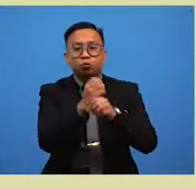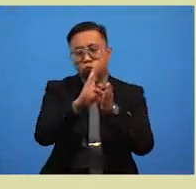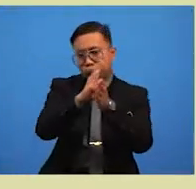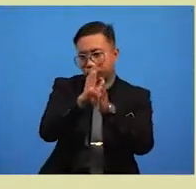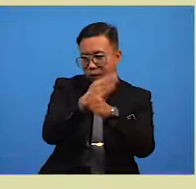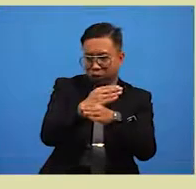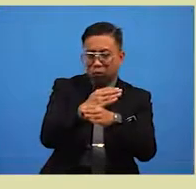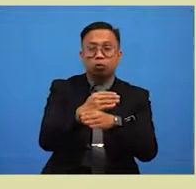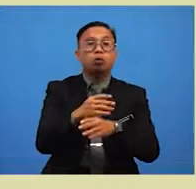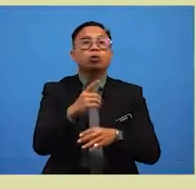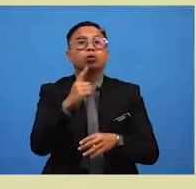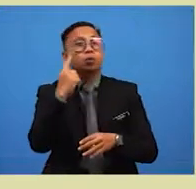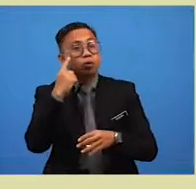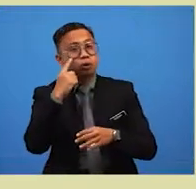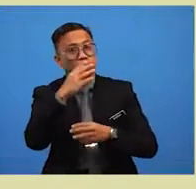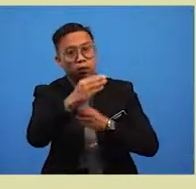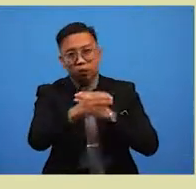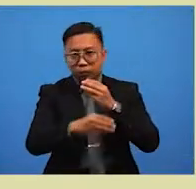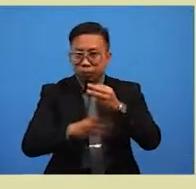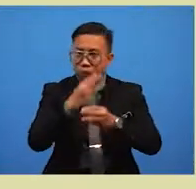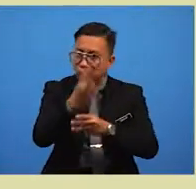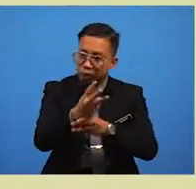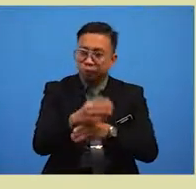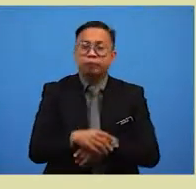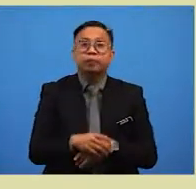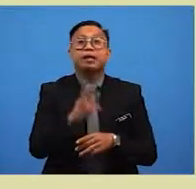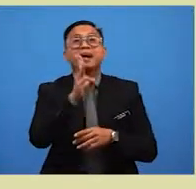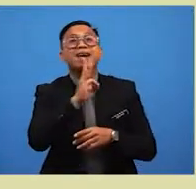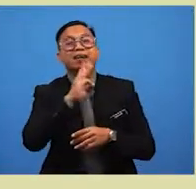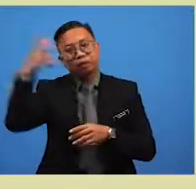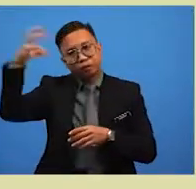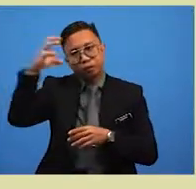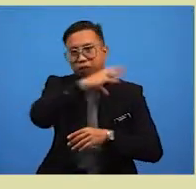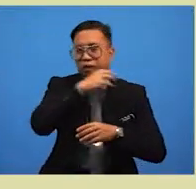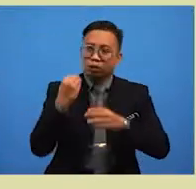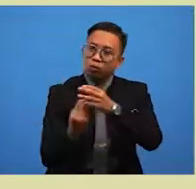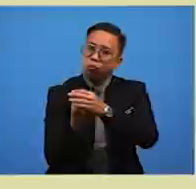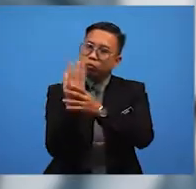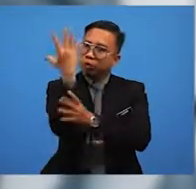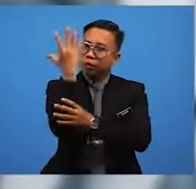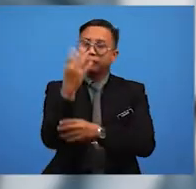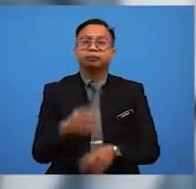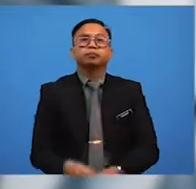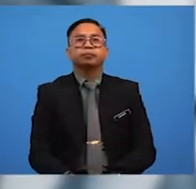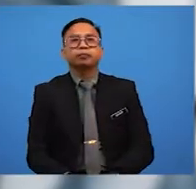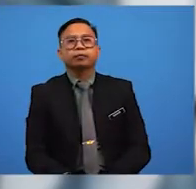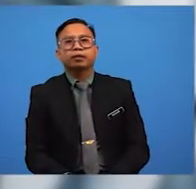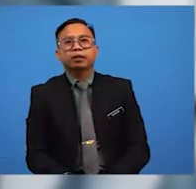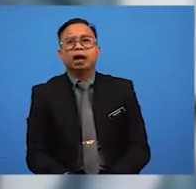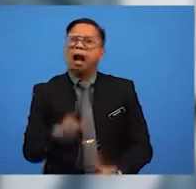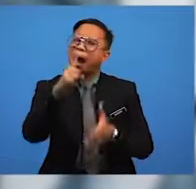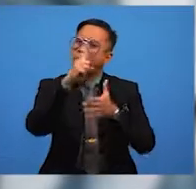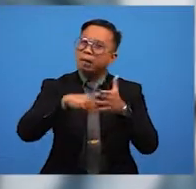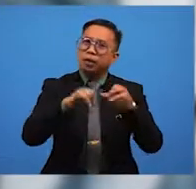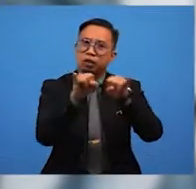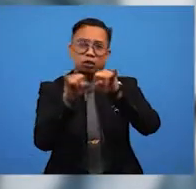bumi oleh ejen-ejen seperti air, cahaya matahari dan tumbuhan. Baik, apakah